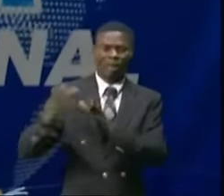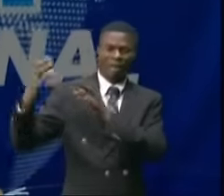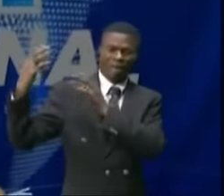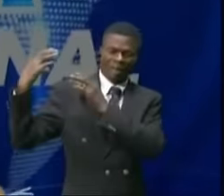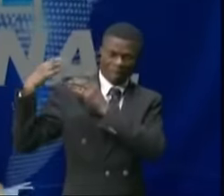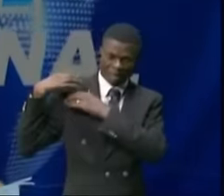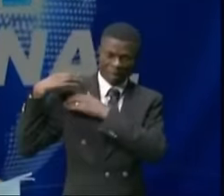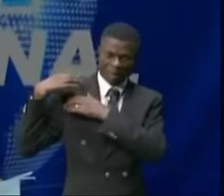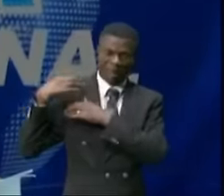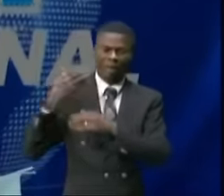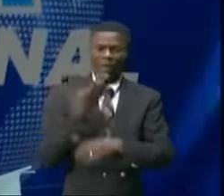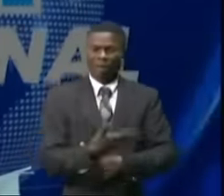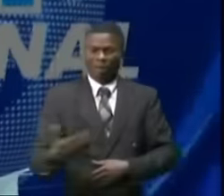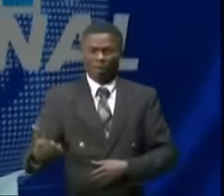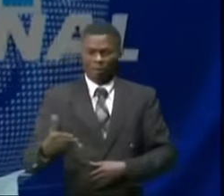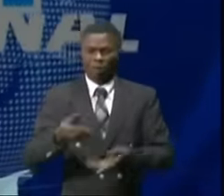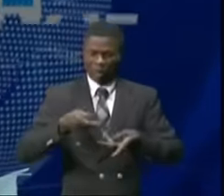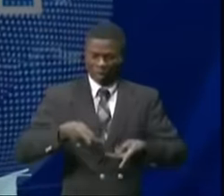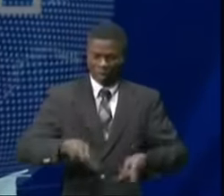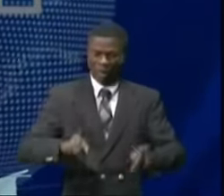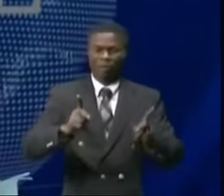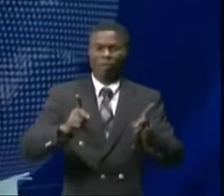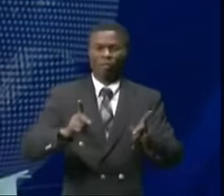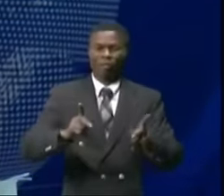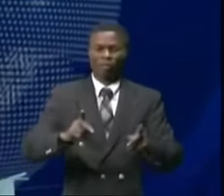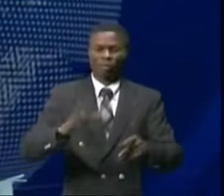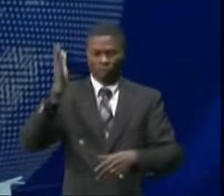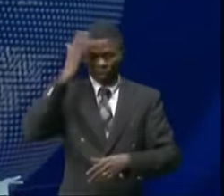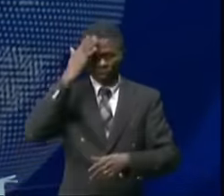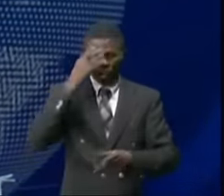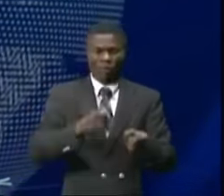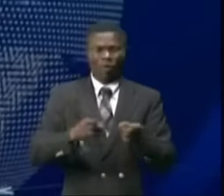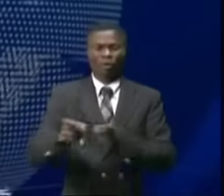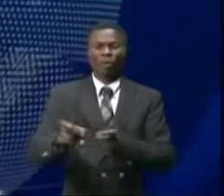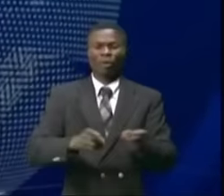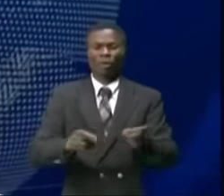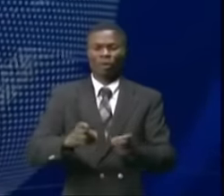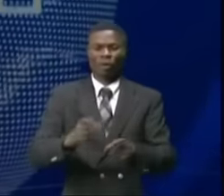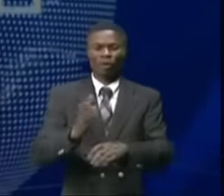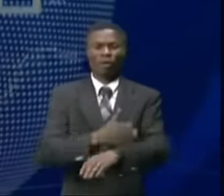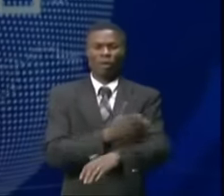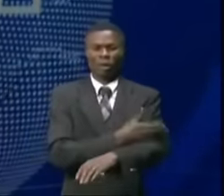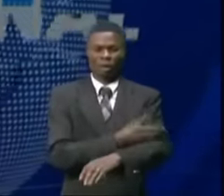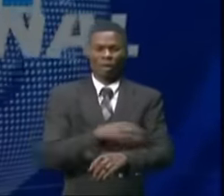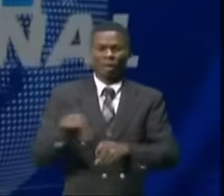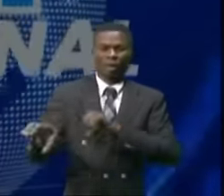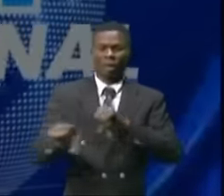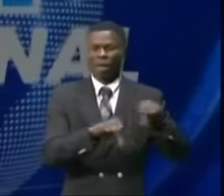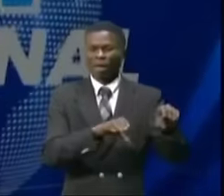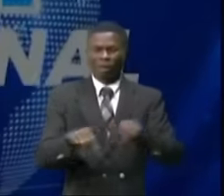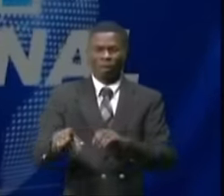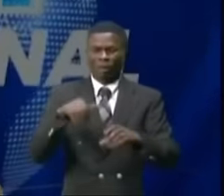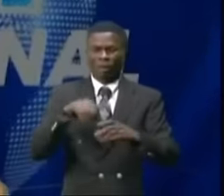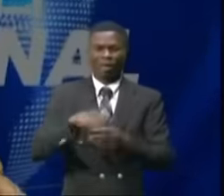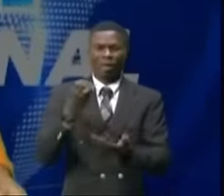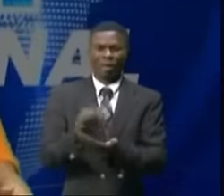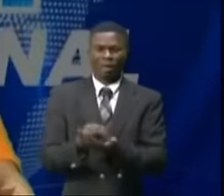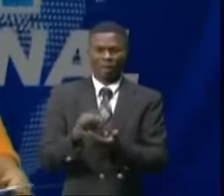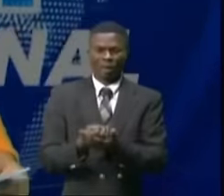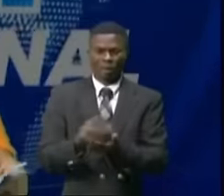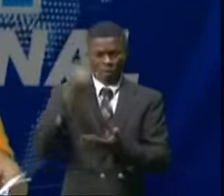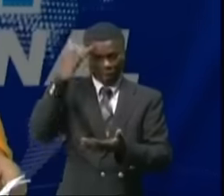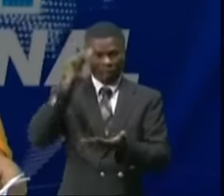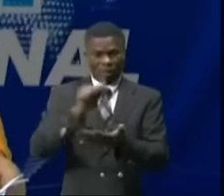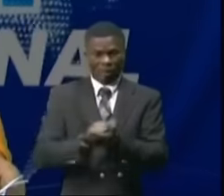outils leur permettant de maîtriser la gestion et la croissance de leurs activités économiques. Dans ce